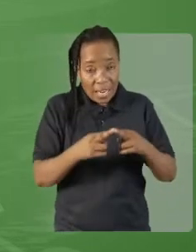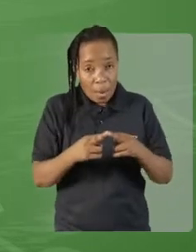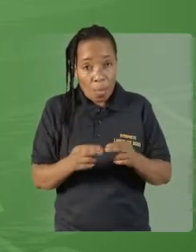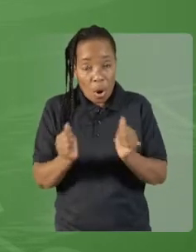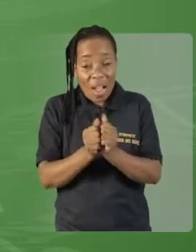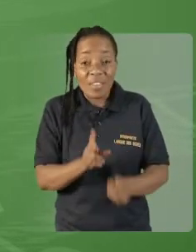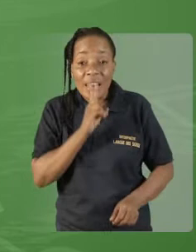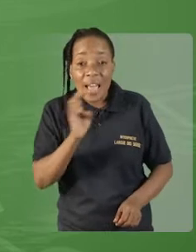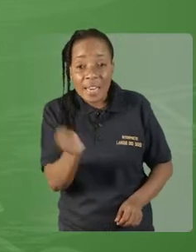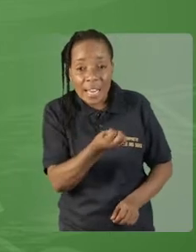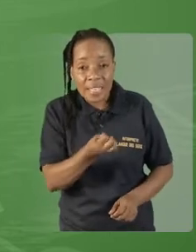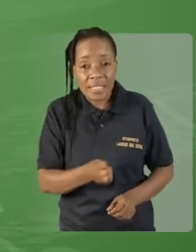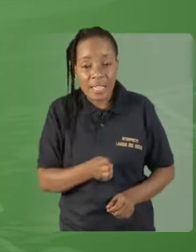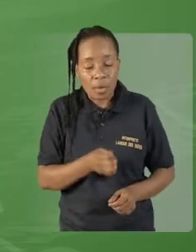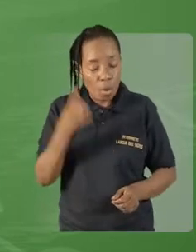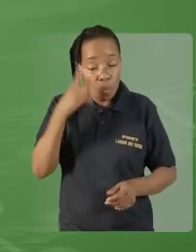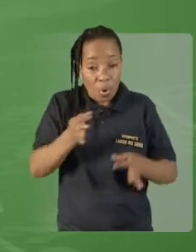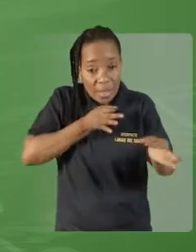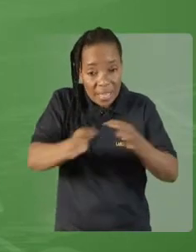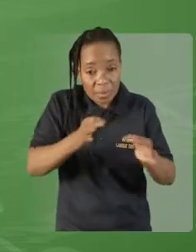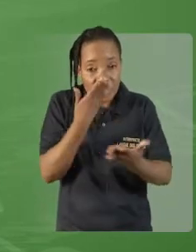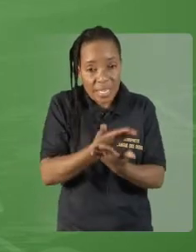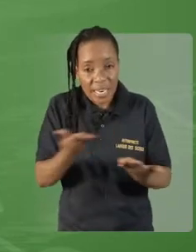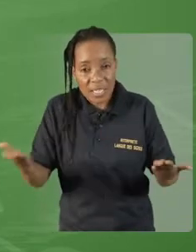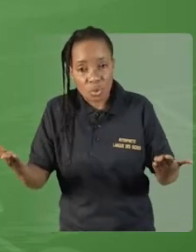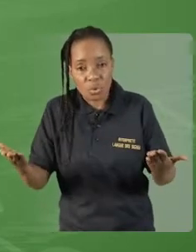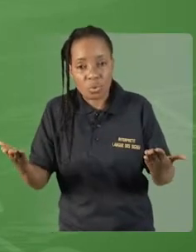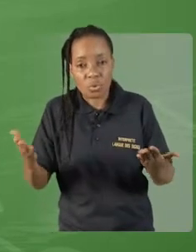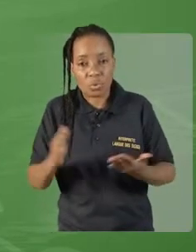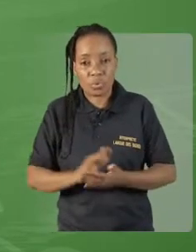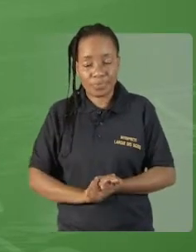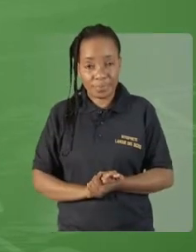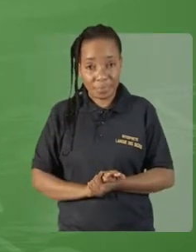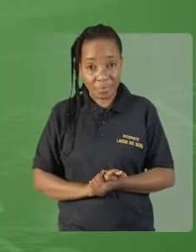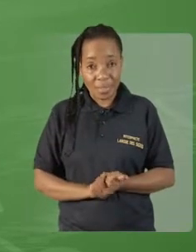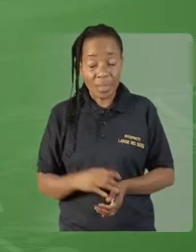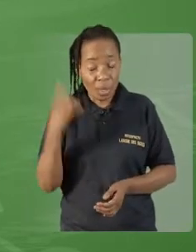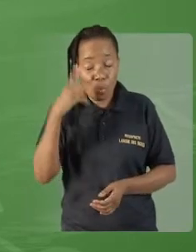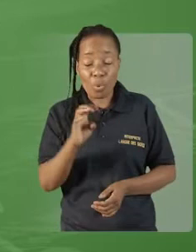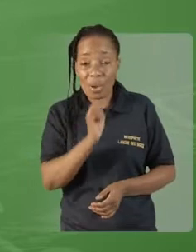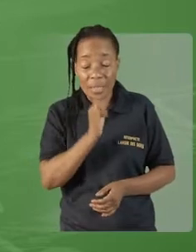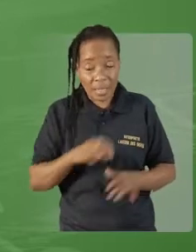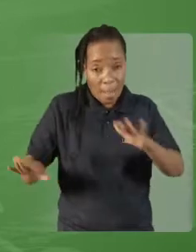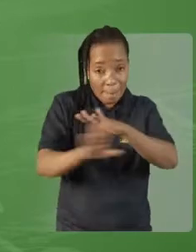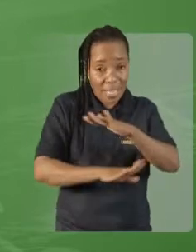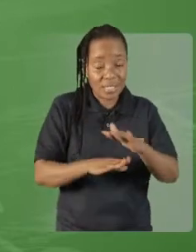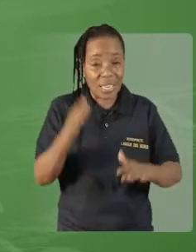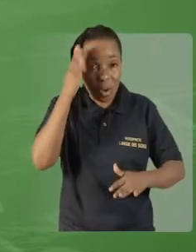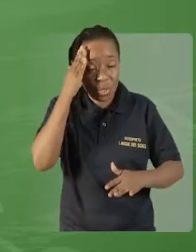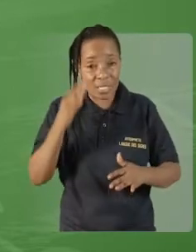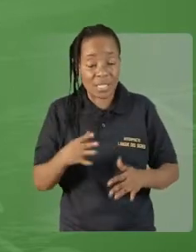au réel pour fournir des explications, pour fonder la connaissance et le